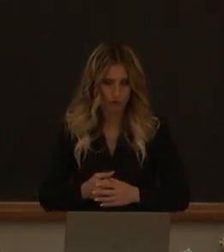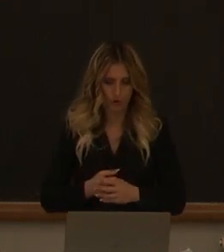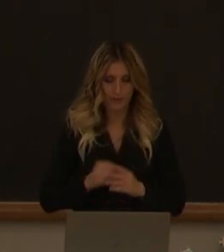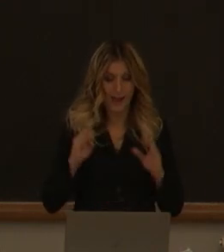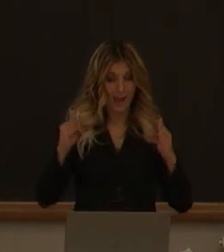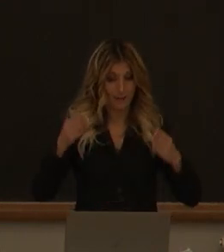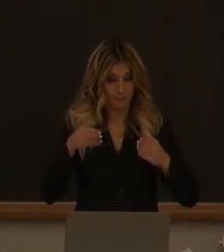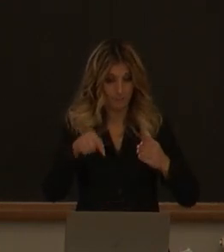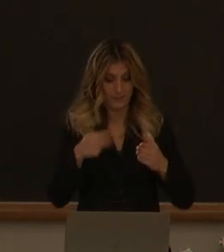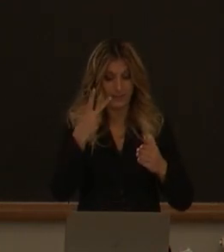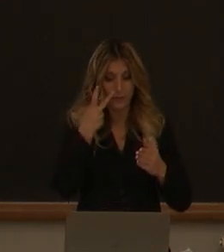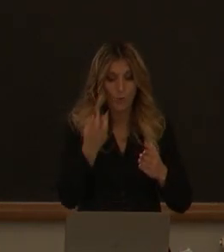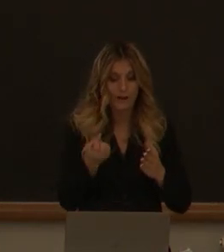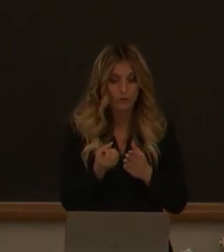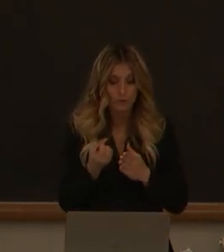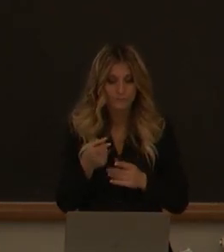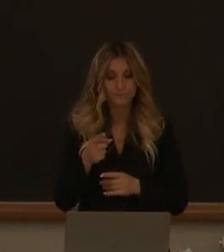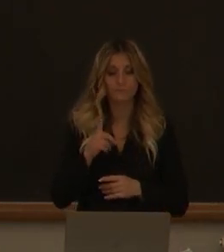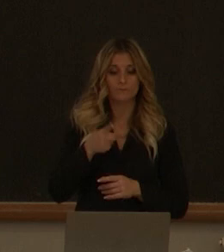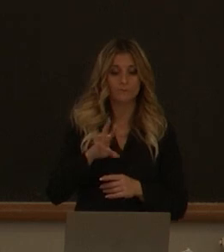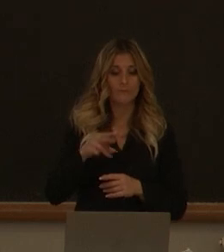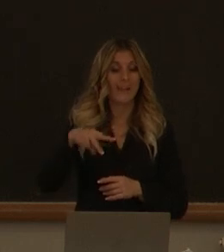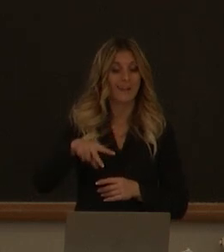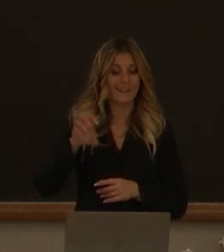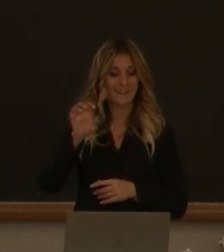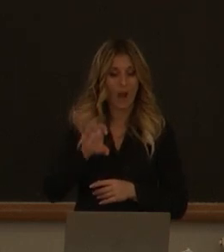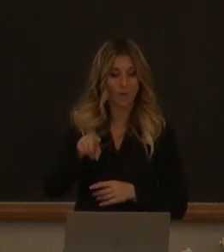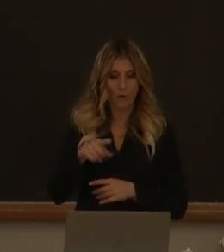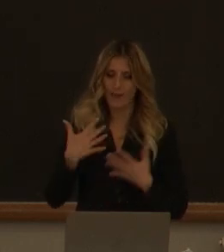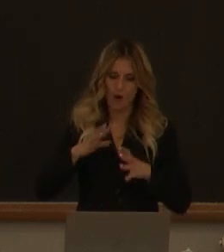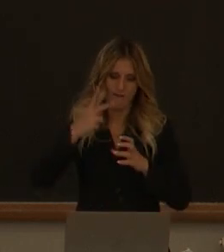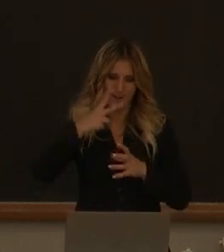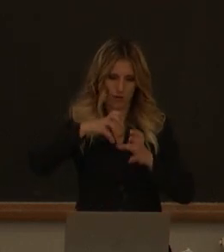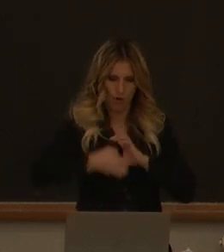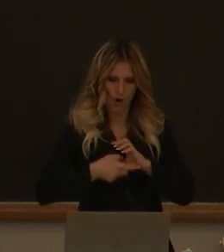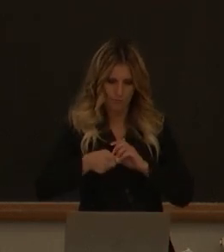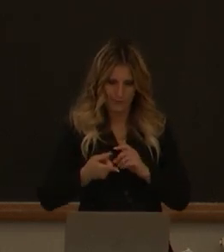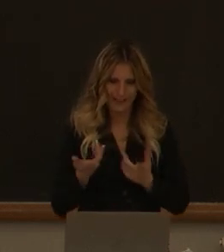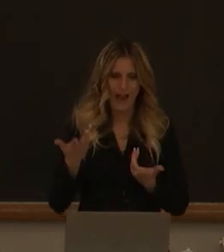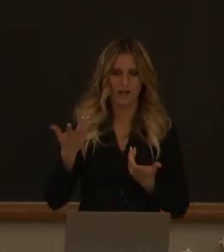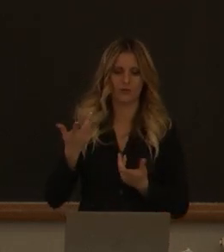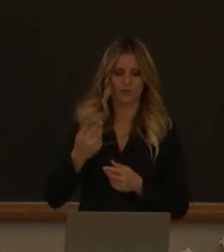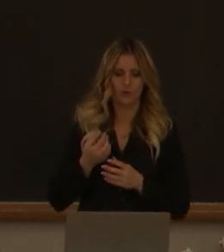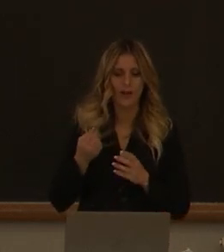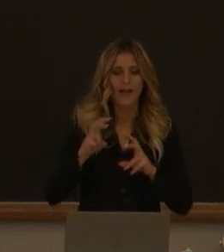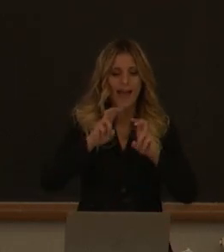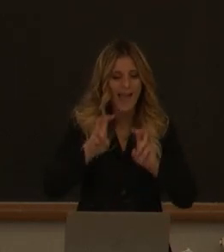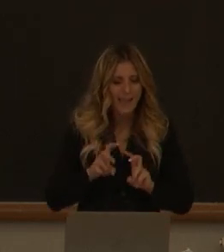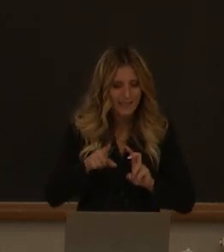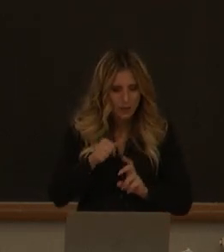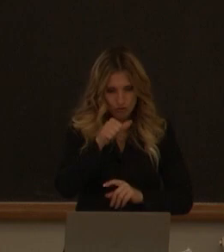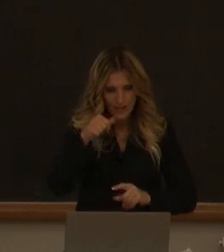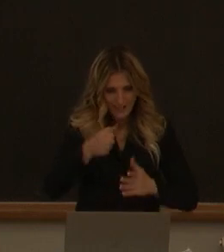sugli aspetti, il Green Deal europeo è un sistema complesso che va dall'economia circolare alla produzione di energia sostenibile,